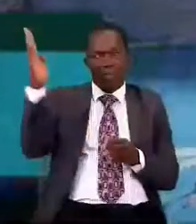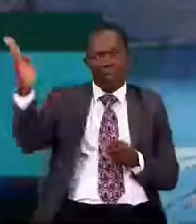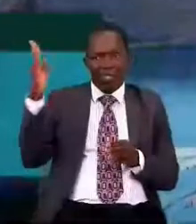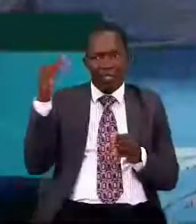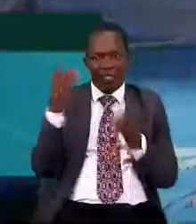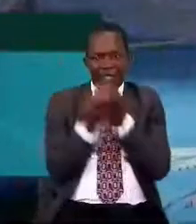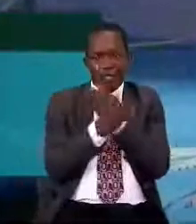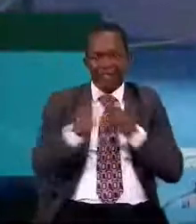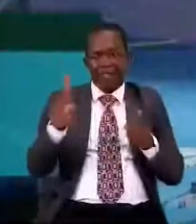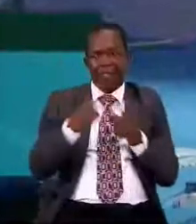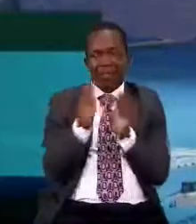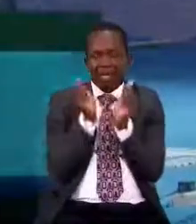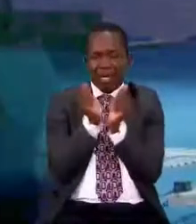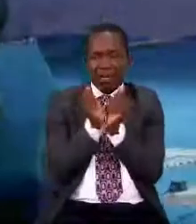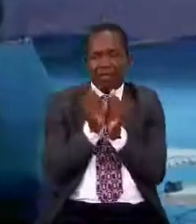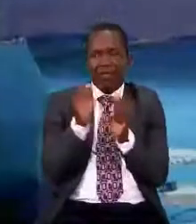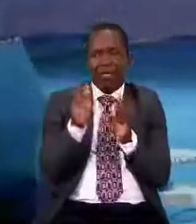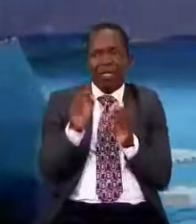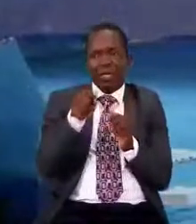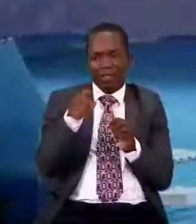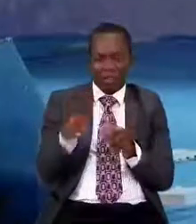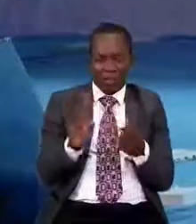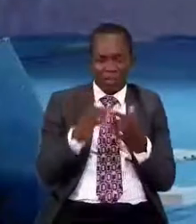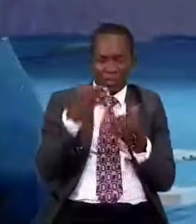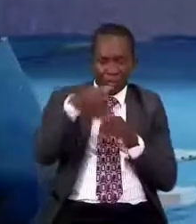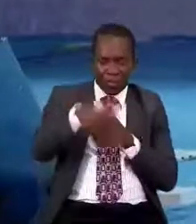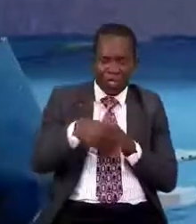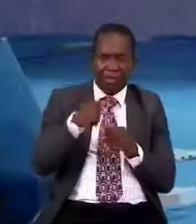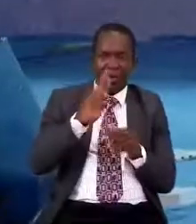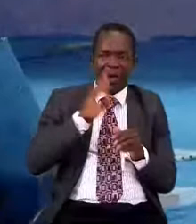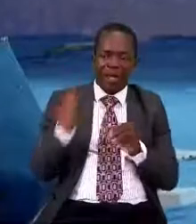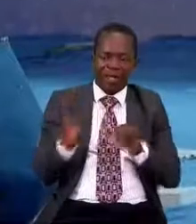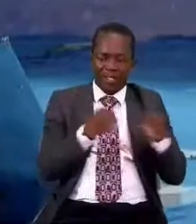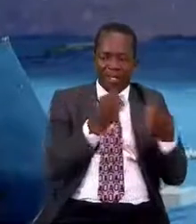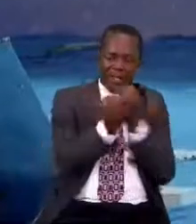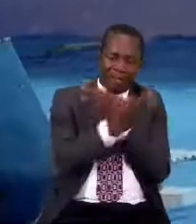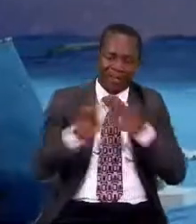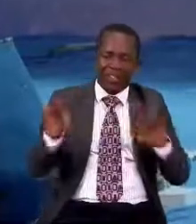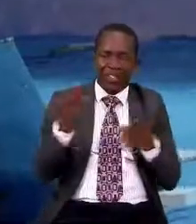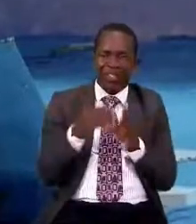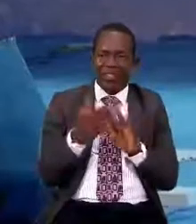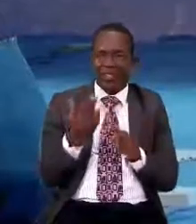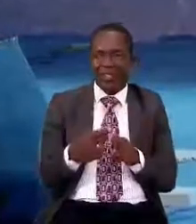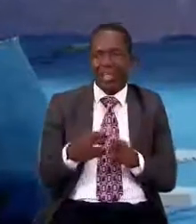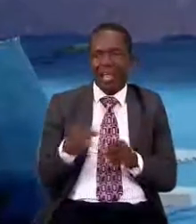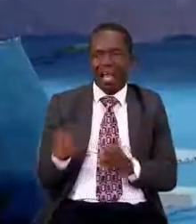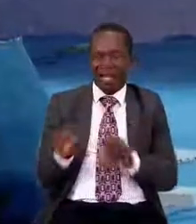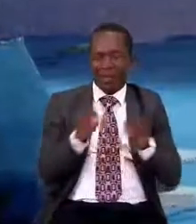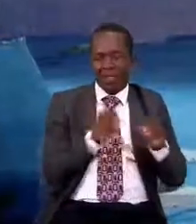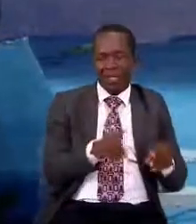l'esclavage, ils seront délivrés ce jour. Et aux aveugles, le recouvrement de la vue pour renvoyer libres les